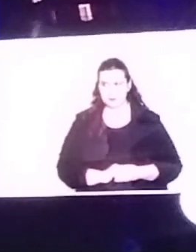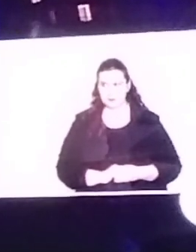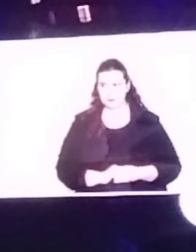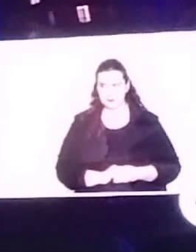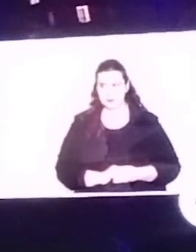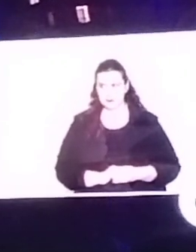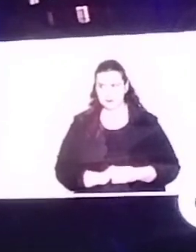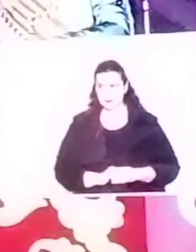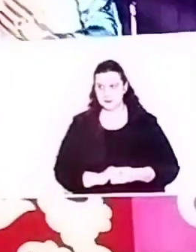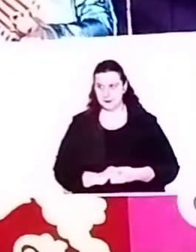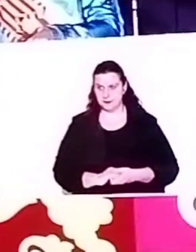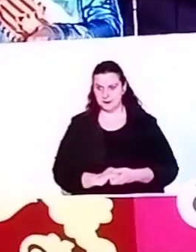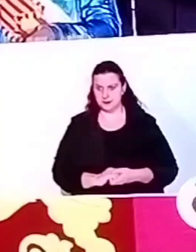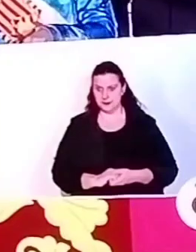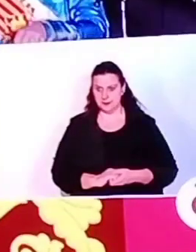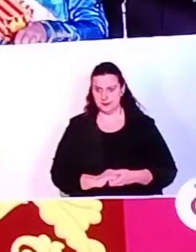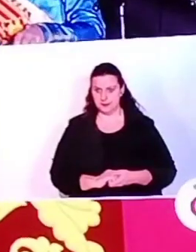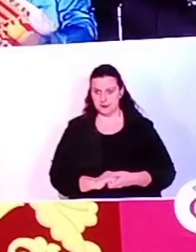l'escenari.